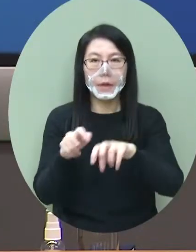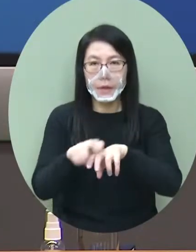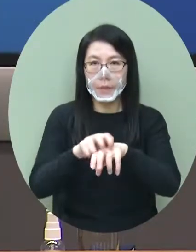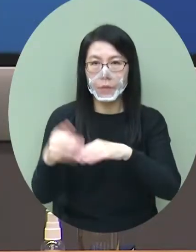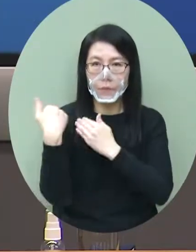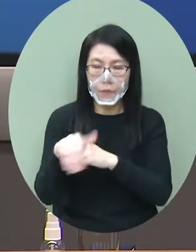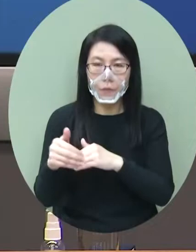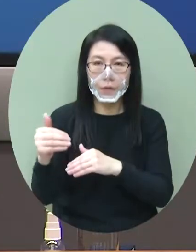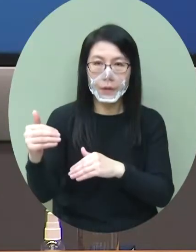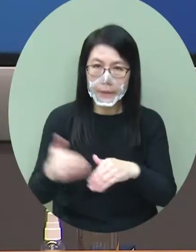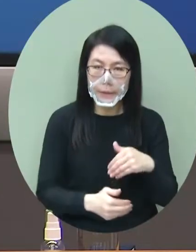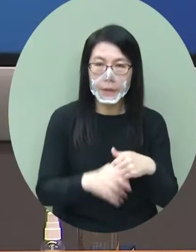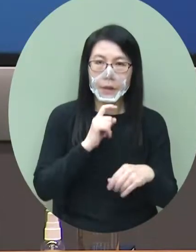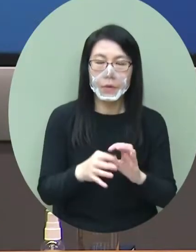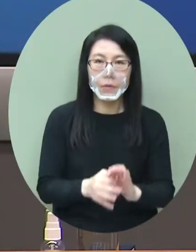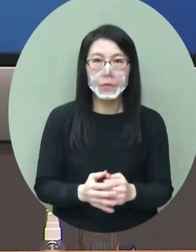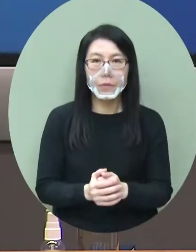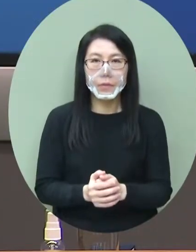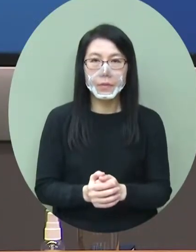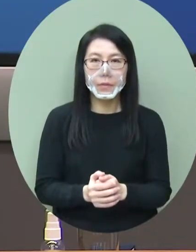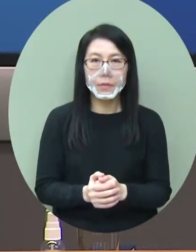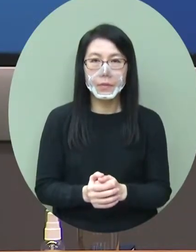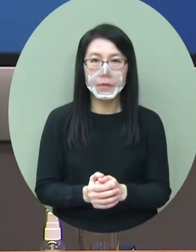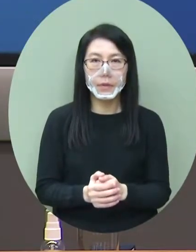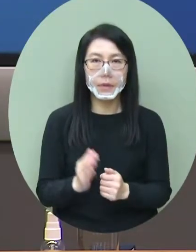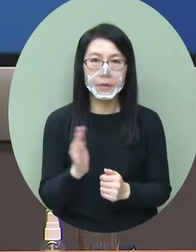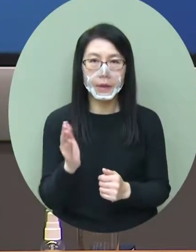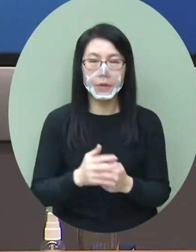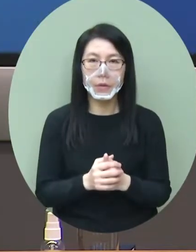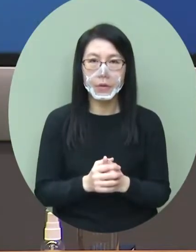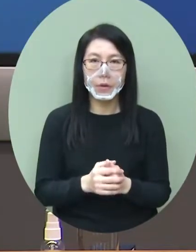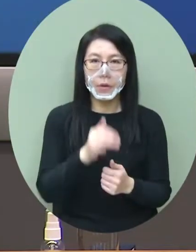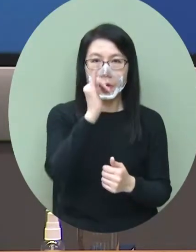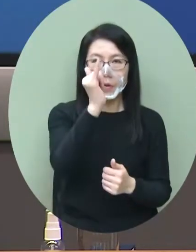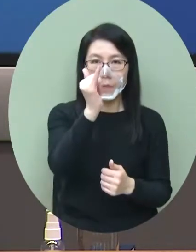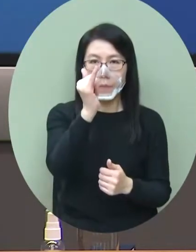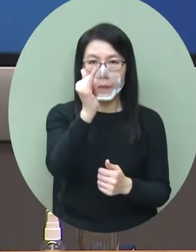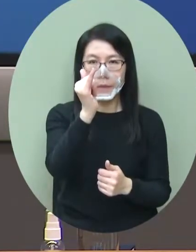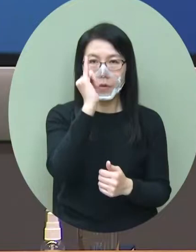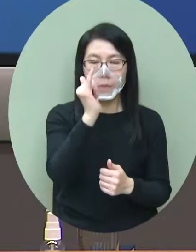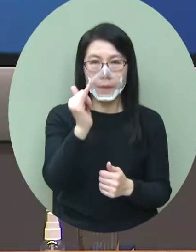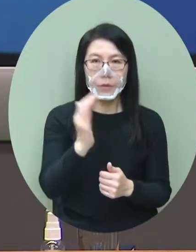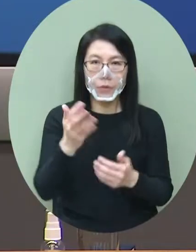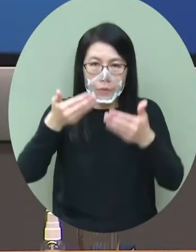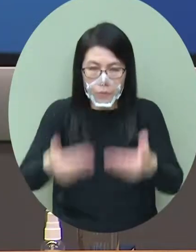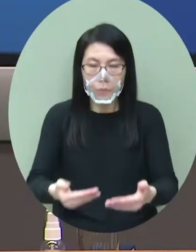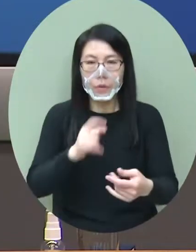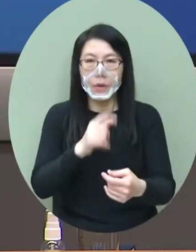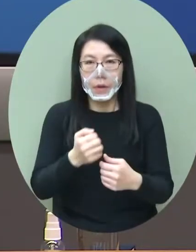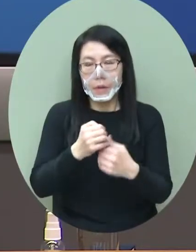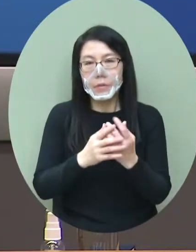3月10号，跨境货运铁路列车呢，已经一共运送600吨